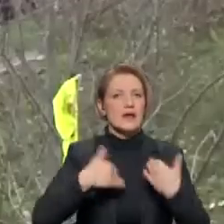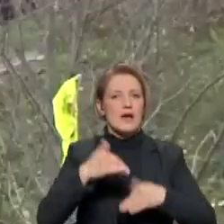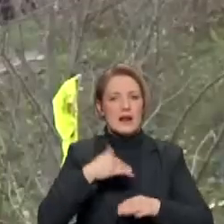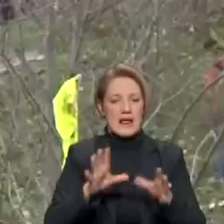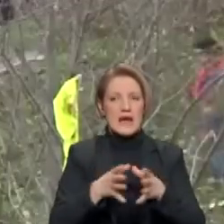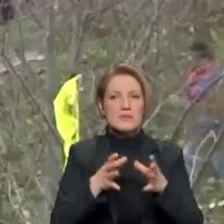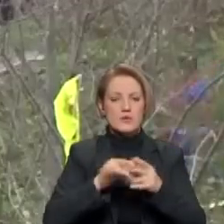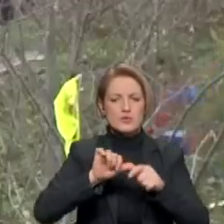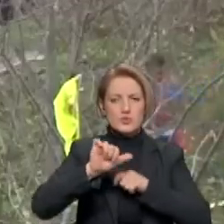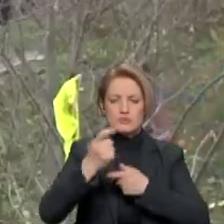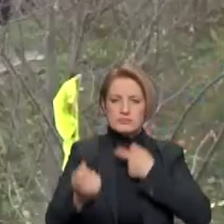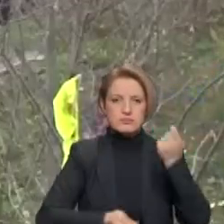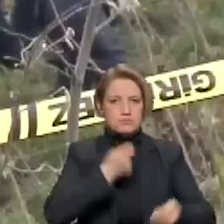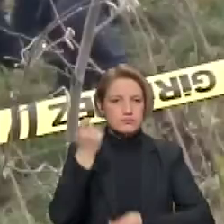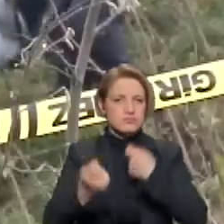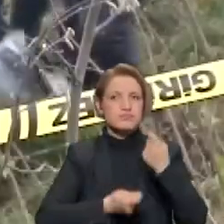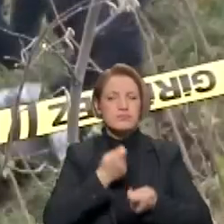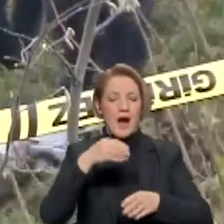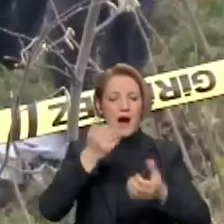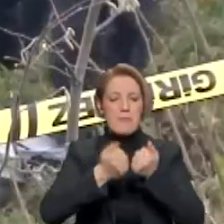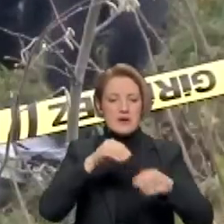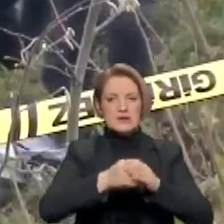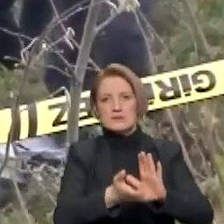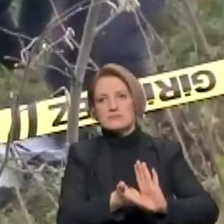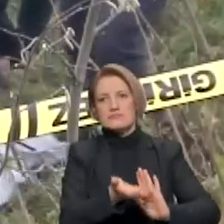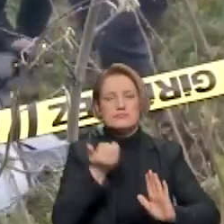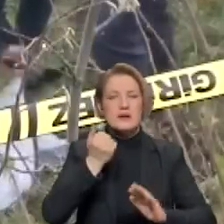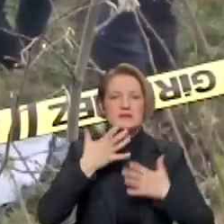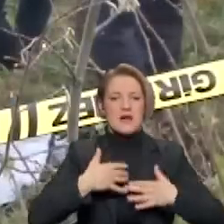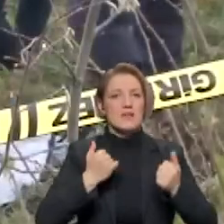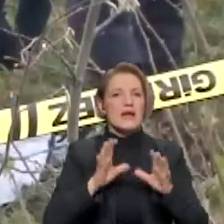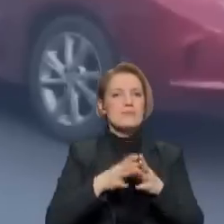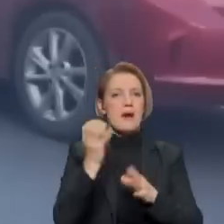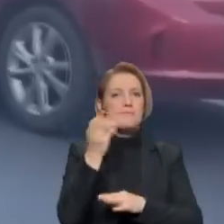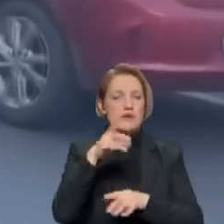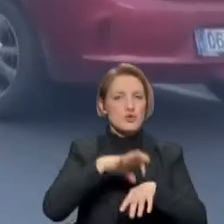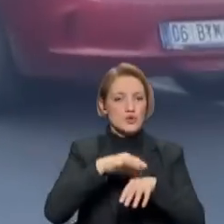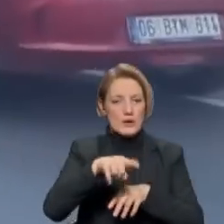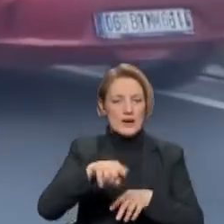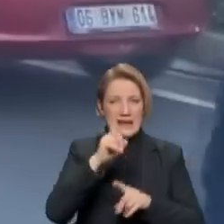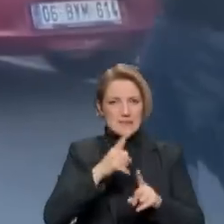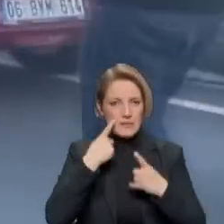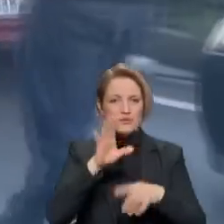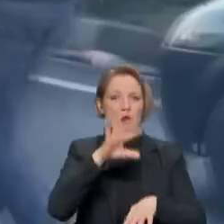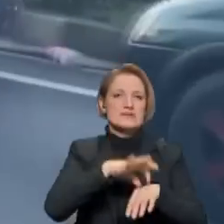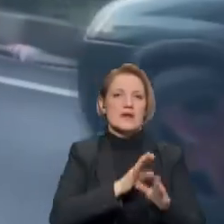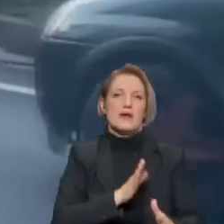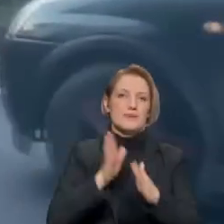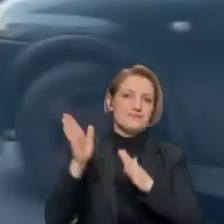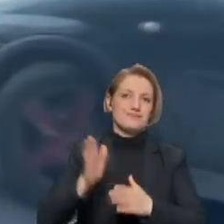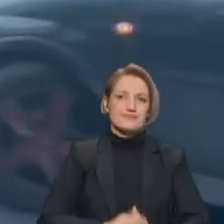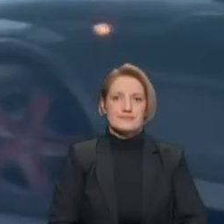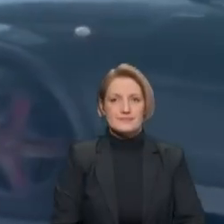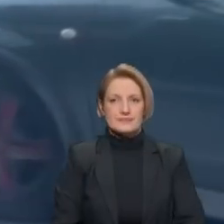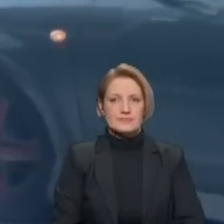Yaralılar ekiplerin uzun uğraşları sonunda araçtan çıkarıldı. Sağlık ekiplerinin ilk müdahalesinin ardından ambulanslarla hastaneye kaldırıldı.